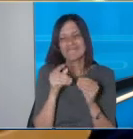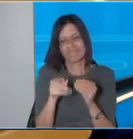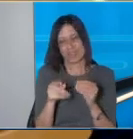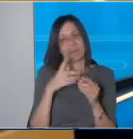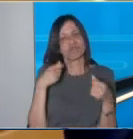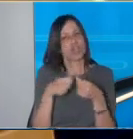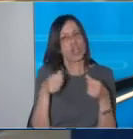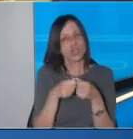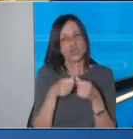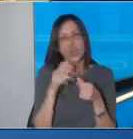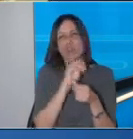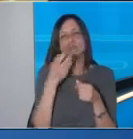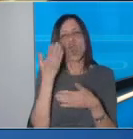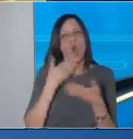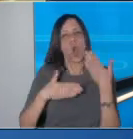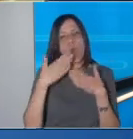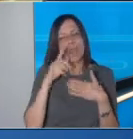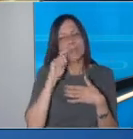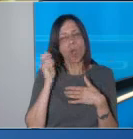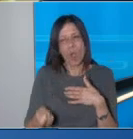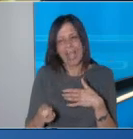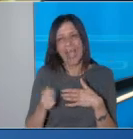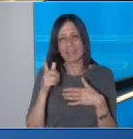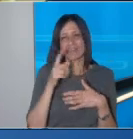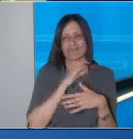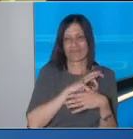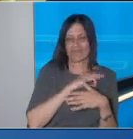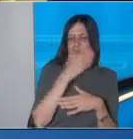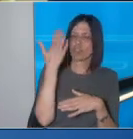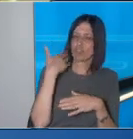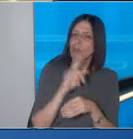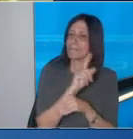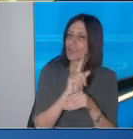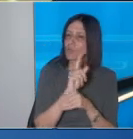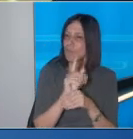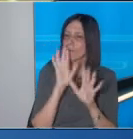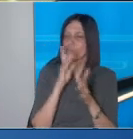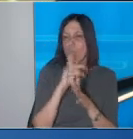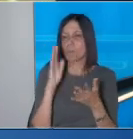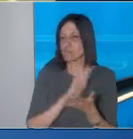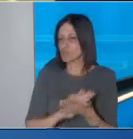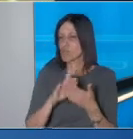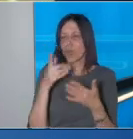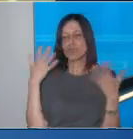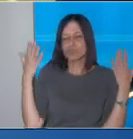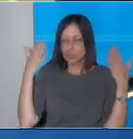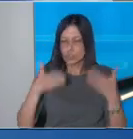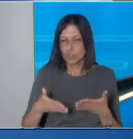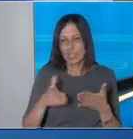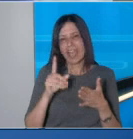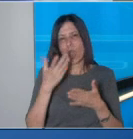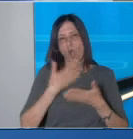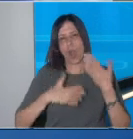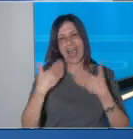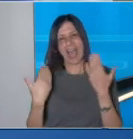שקשור לנושא של העולים מאוקראינה ומחבר העמים לשעבר. בתקופה המאוד המאוד לא פשוטה הזאת, הוא השקיע את כל כולו כעולה